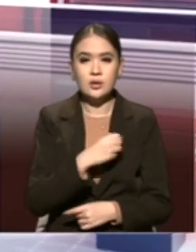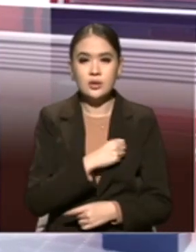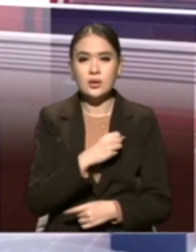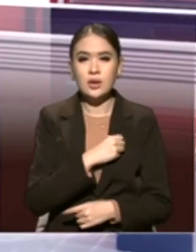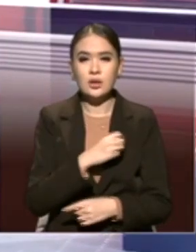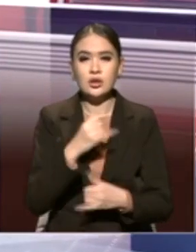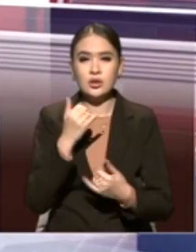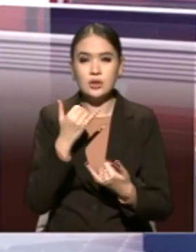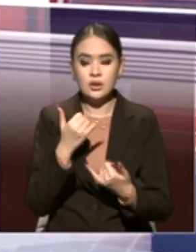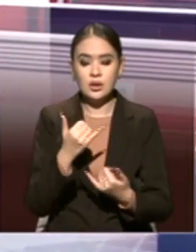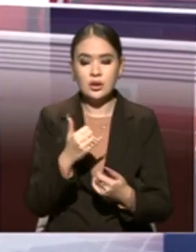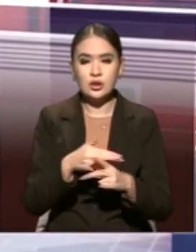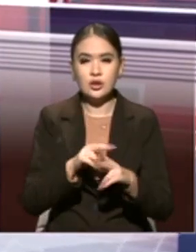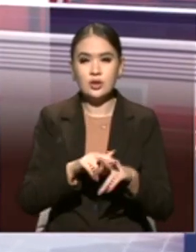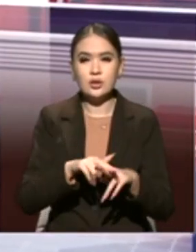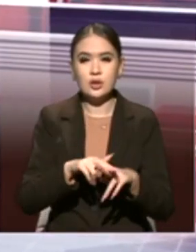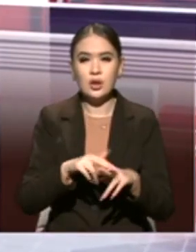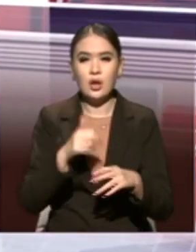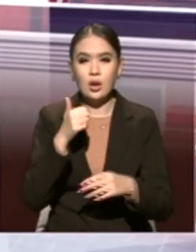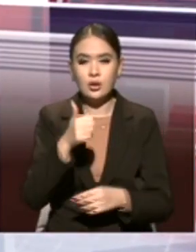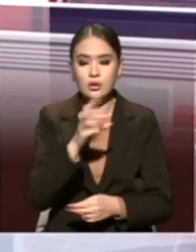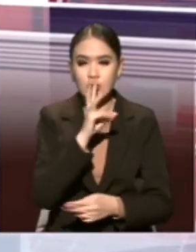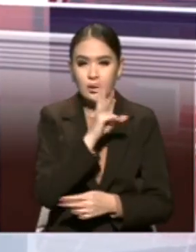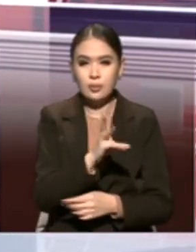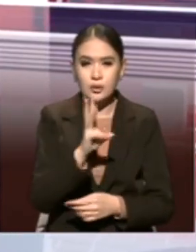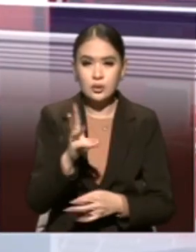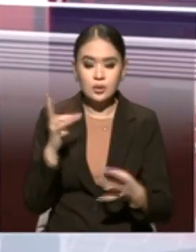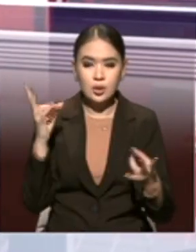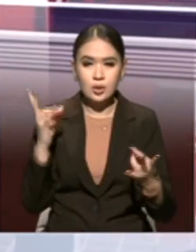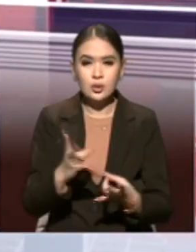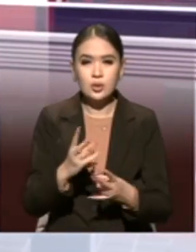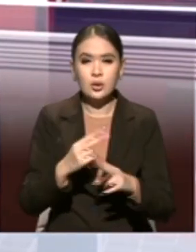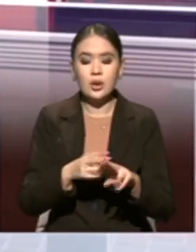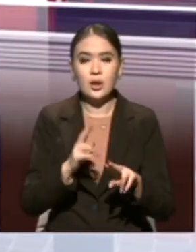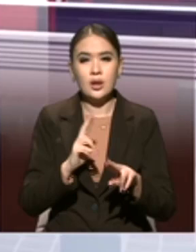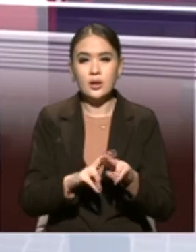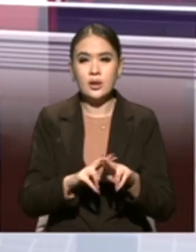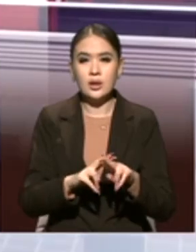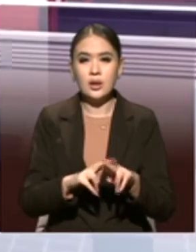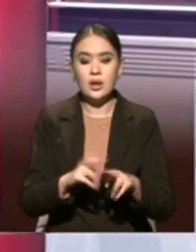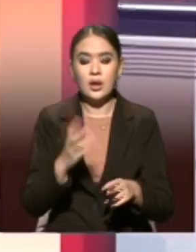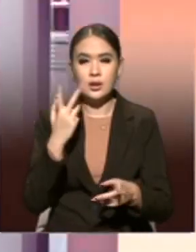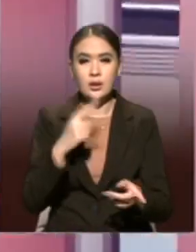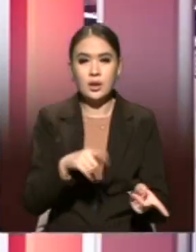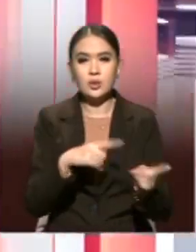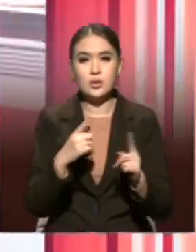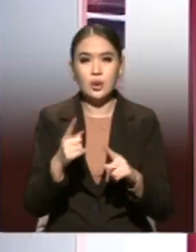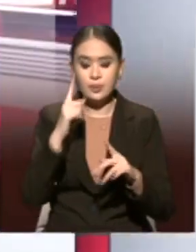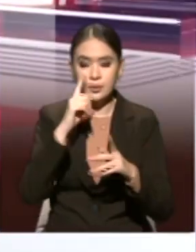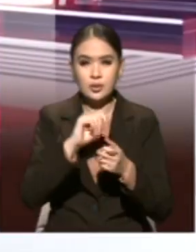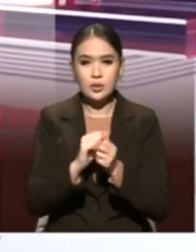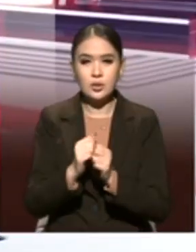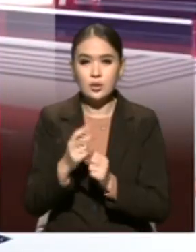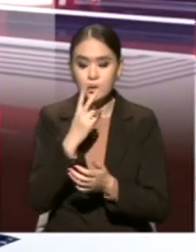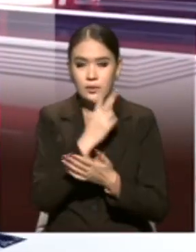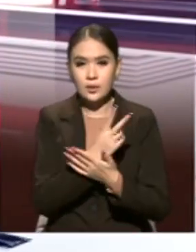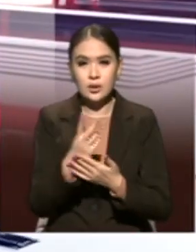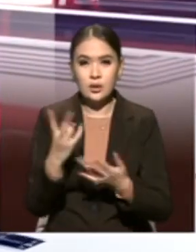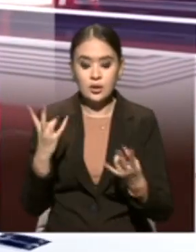жақсы жалақы төленуі керек. Үкімет күштік құрылымдарға еңбекақы төлеудің бірыңғай жүйесіне көшкен кезде осыны ескеруі тиіс деді.